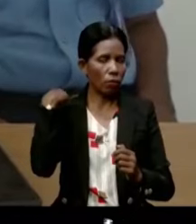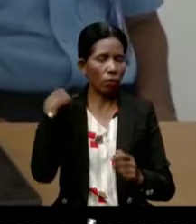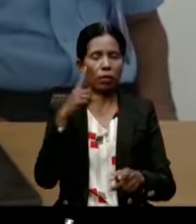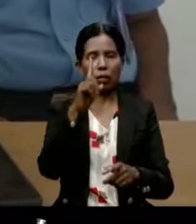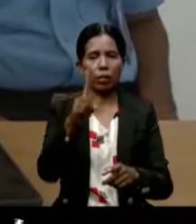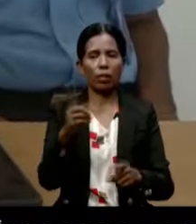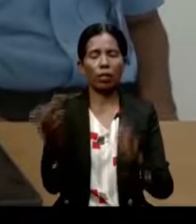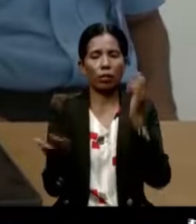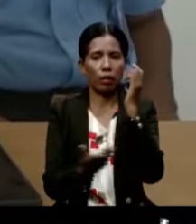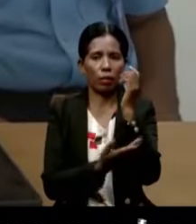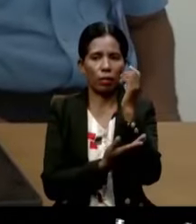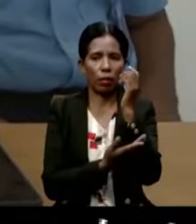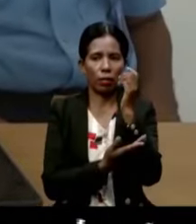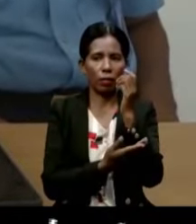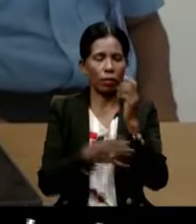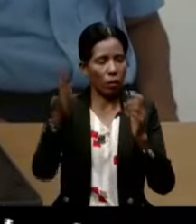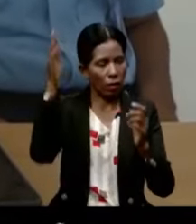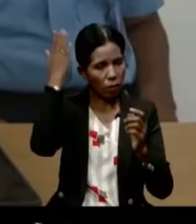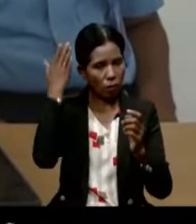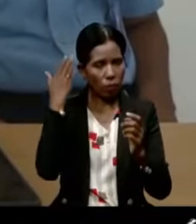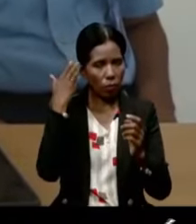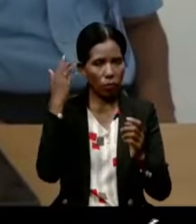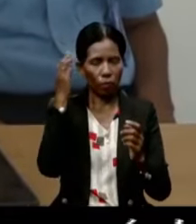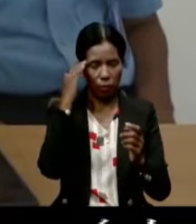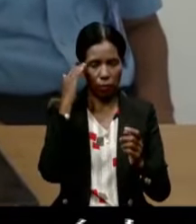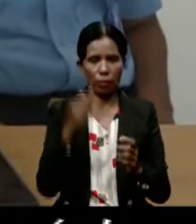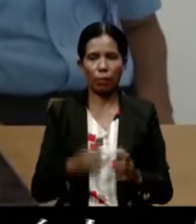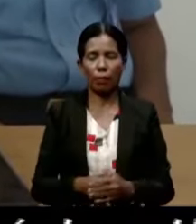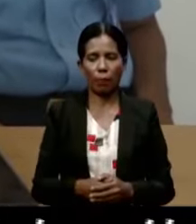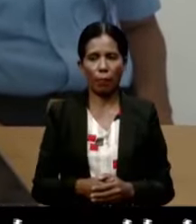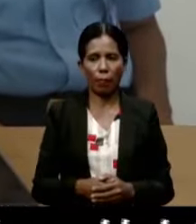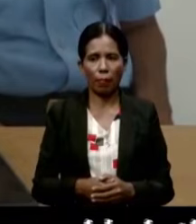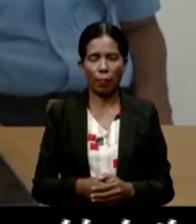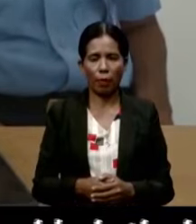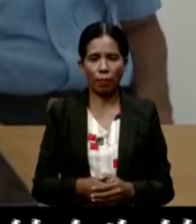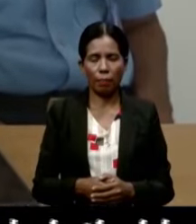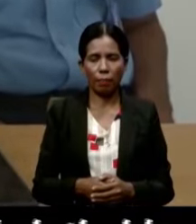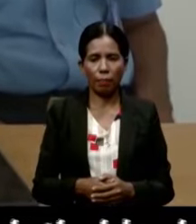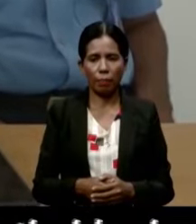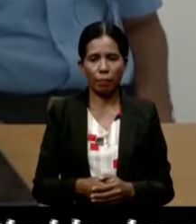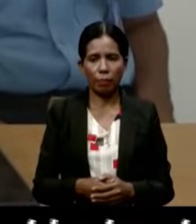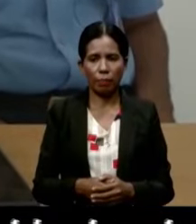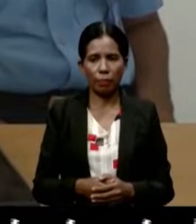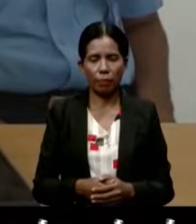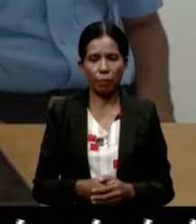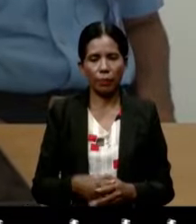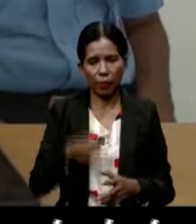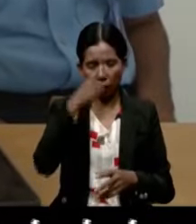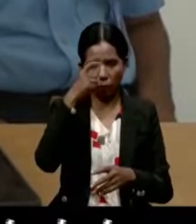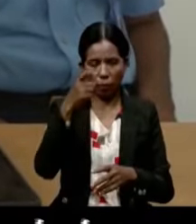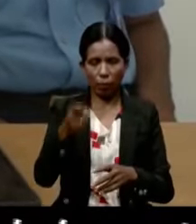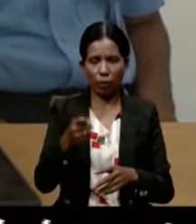pale taiha iha ulun matang fuku nomos sulin sairan makas tamba nema